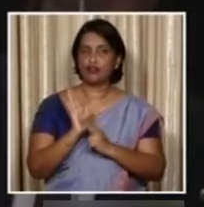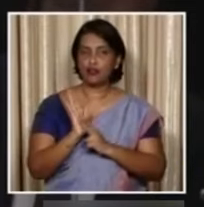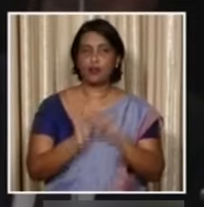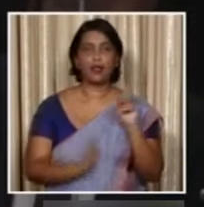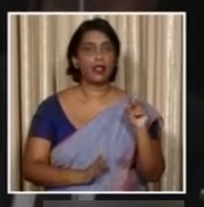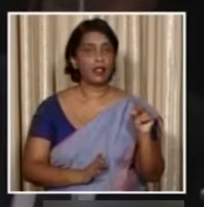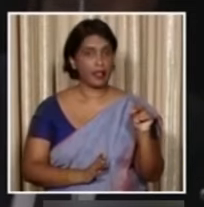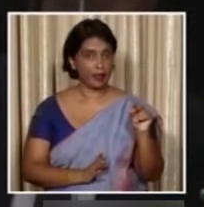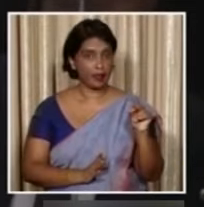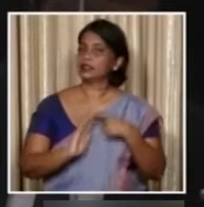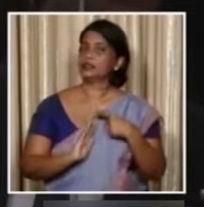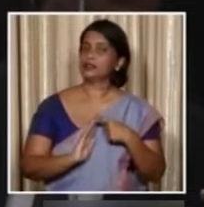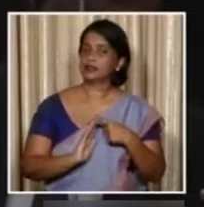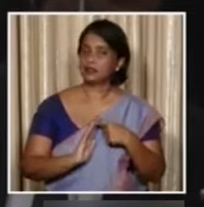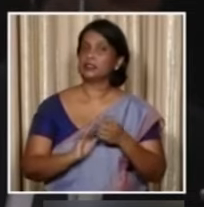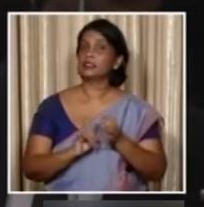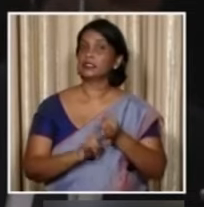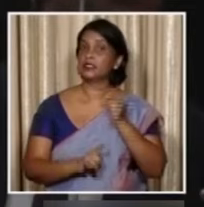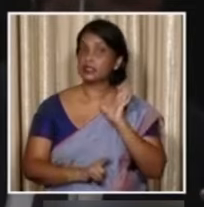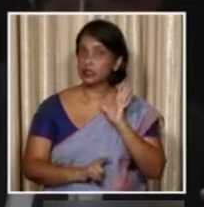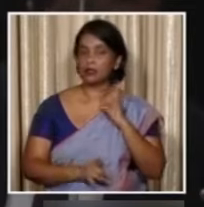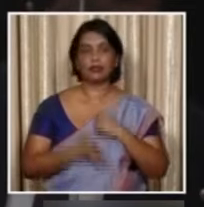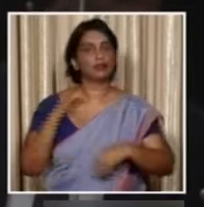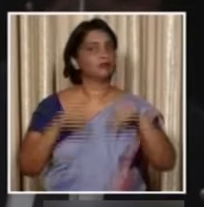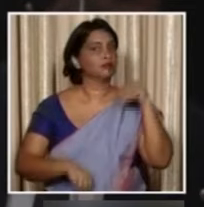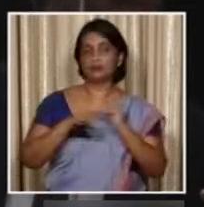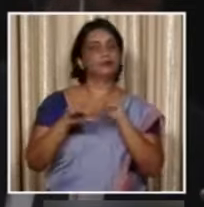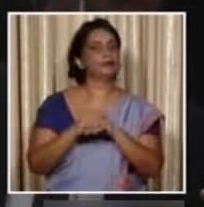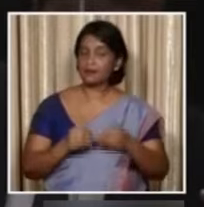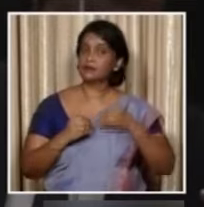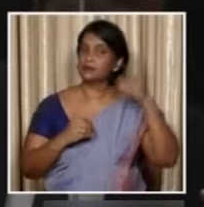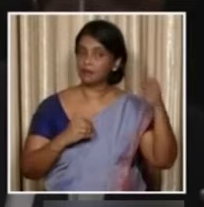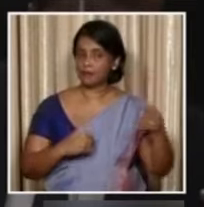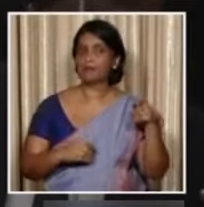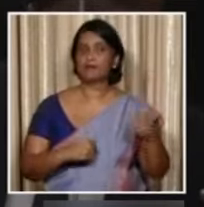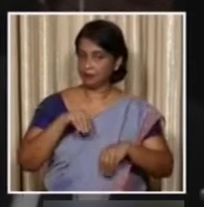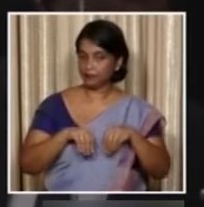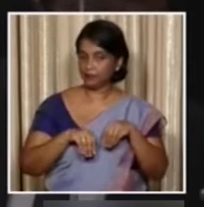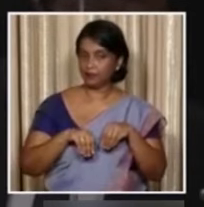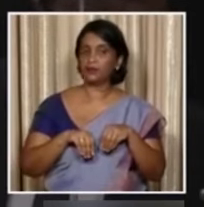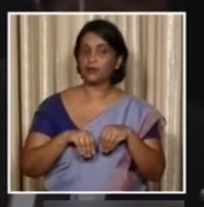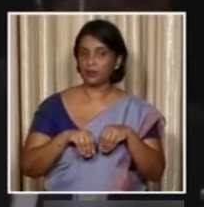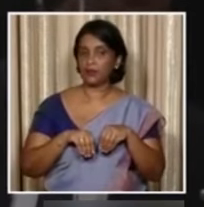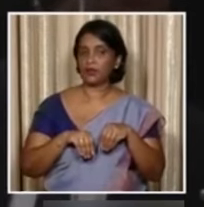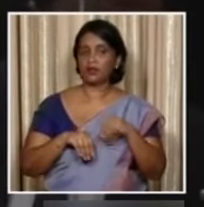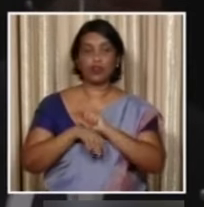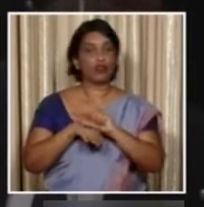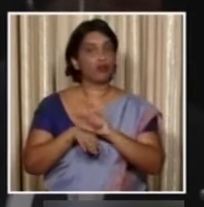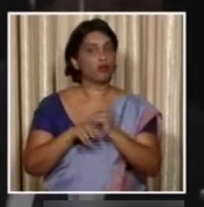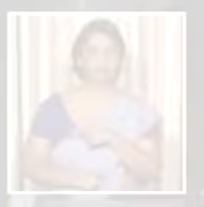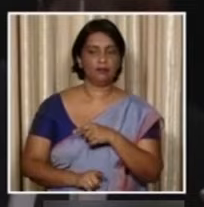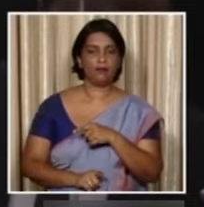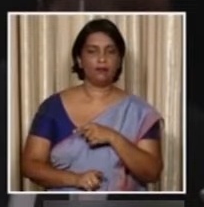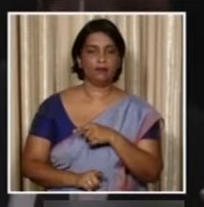11 වෙනිදා වන විට ජනාධිපති වර්ණය පවත්වලා හමාරයි. එතෙක් පොලිස් ප්‍රතිවරයා මැතිවරණ කොමසම සමග